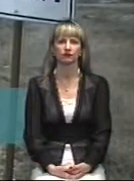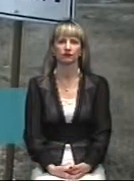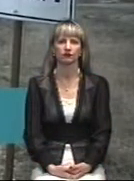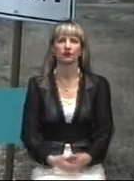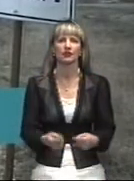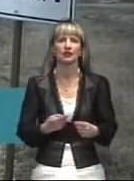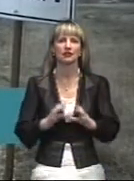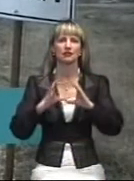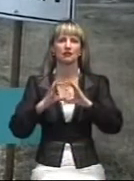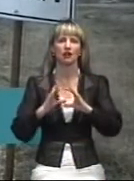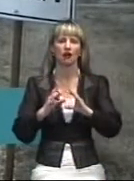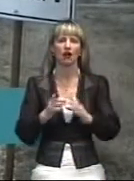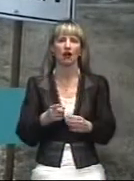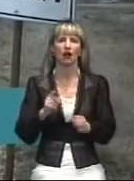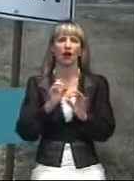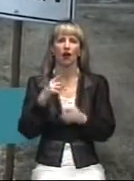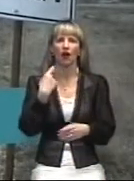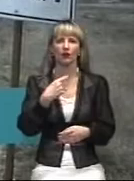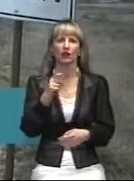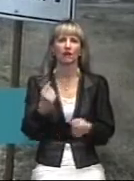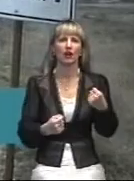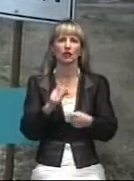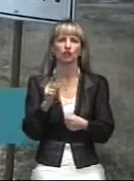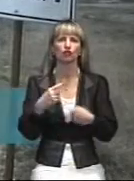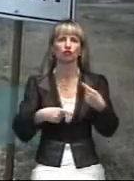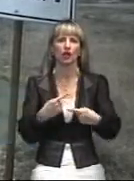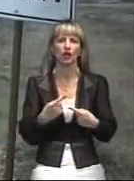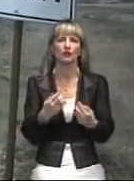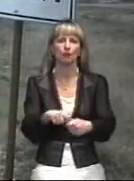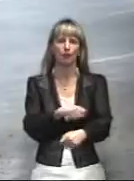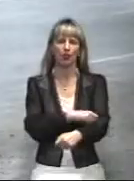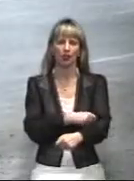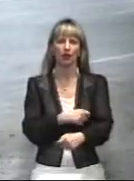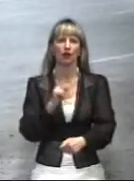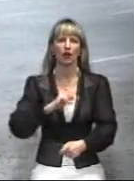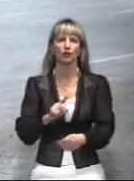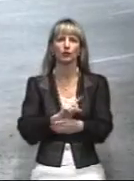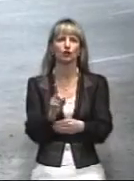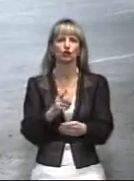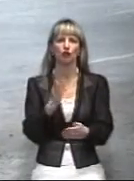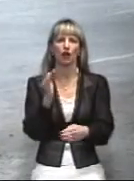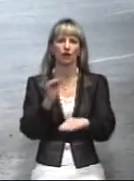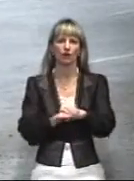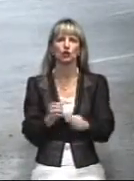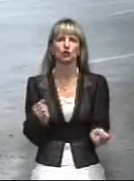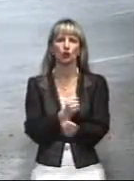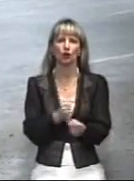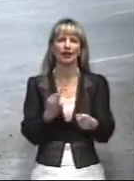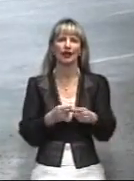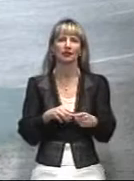Цей знак попереджає водіїв про те, що через 600 метрів працює пристрій, що вимірює швидкість руху. Це